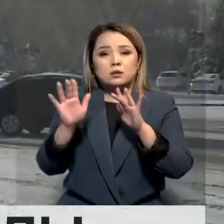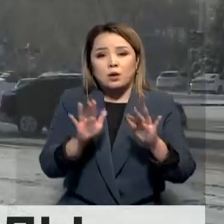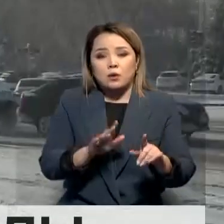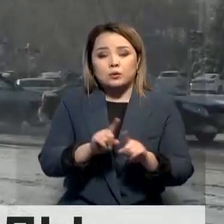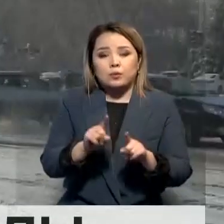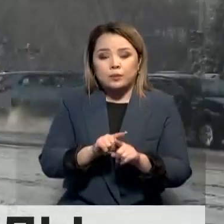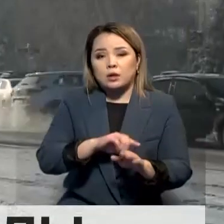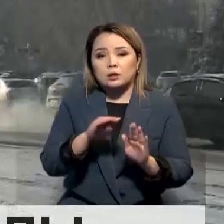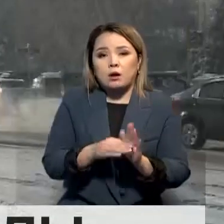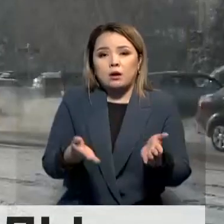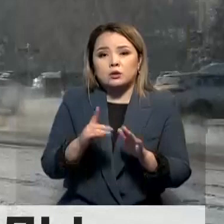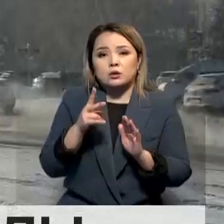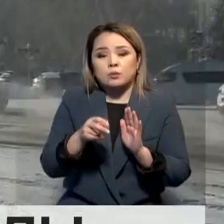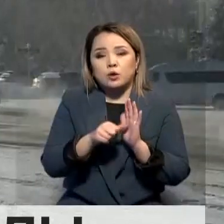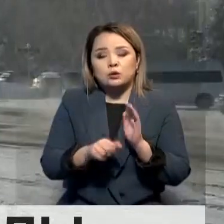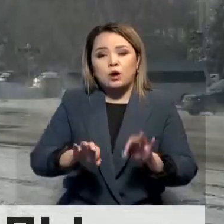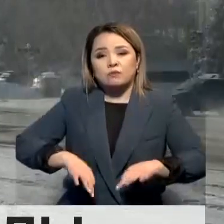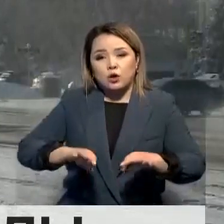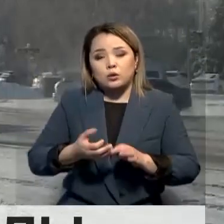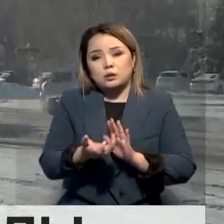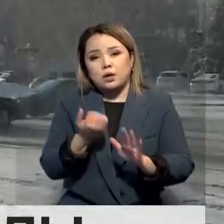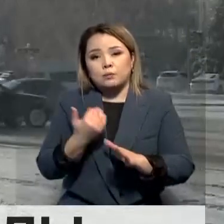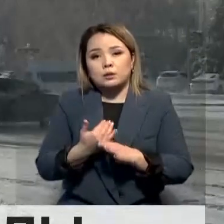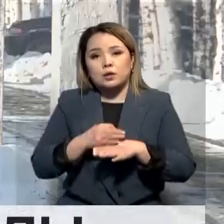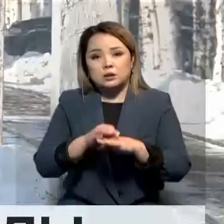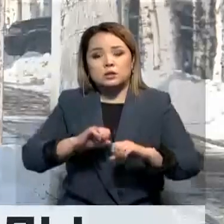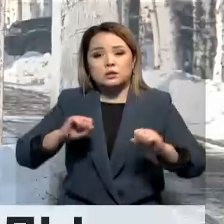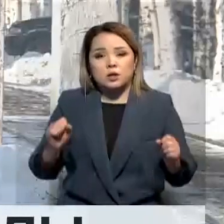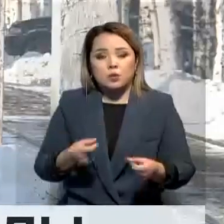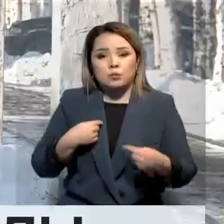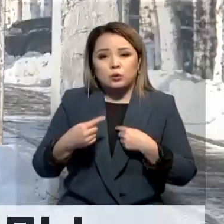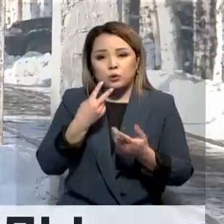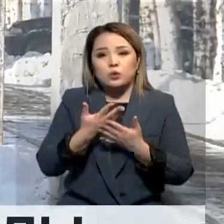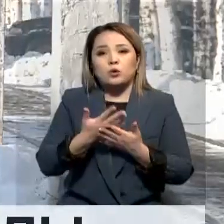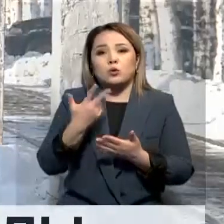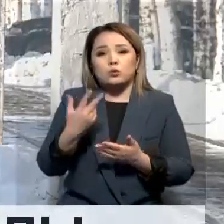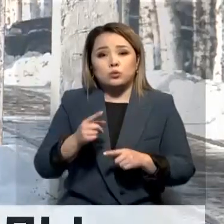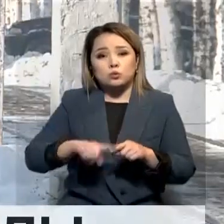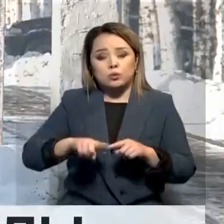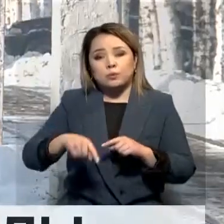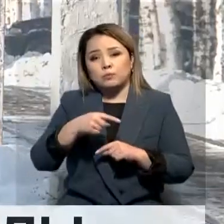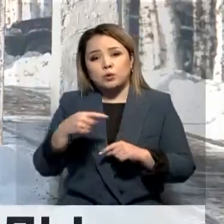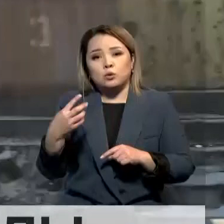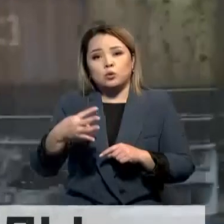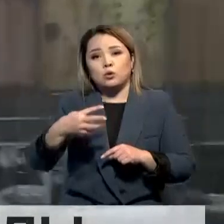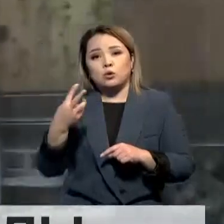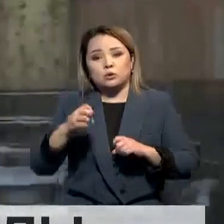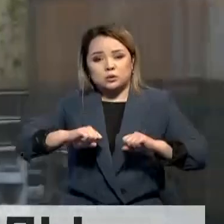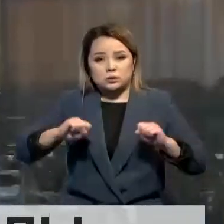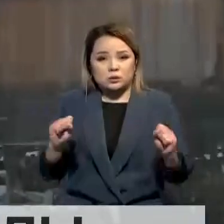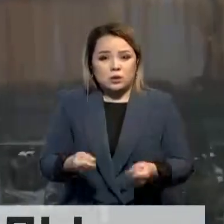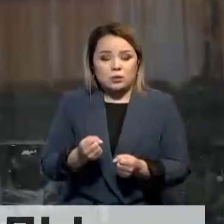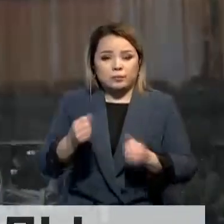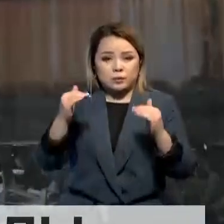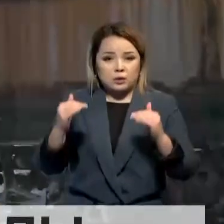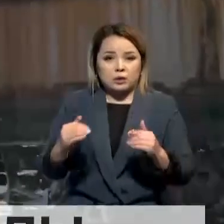астам автокөлік шығарылды. Дегенмен қыстың әлегі бұл ғана емес екен. Алдағы 3 күнде кей өңірде 43 градусқа дейін